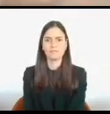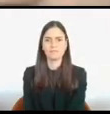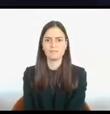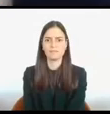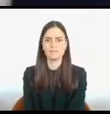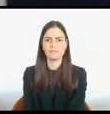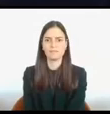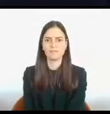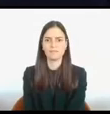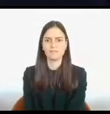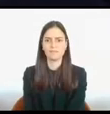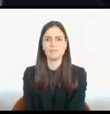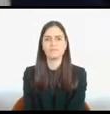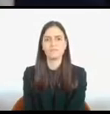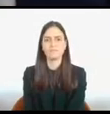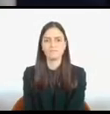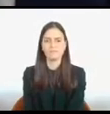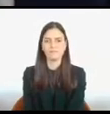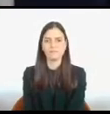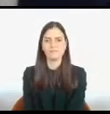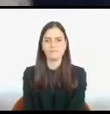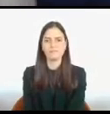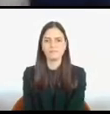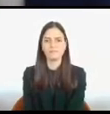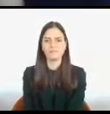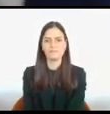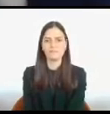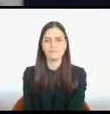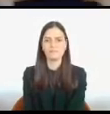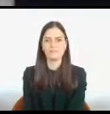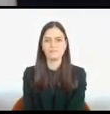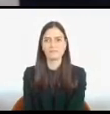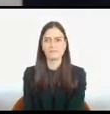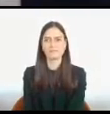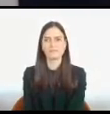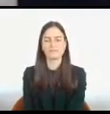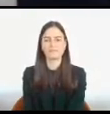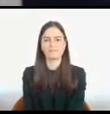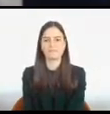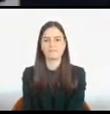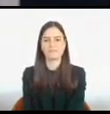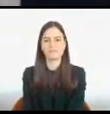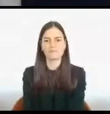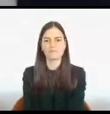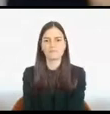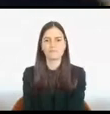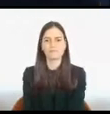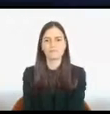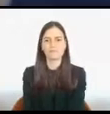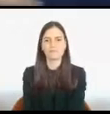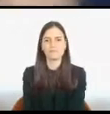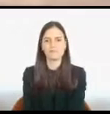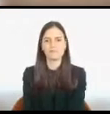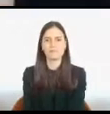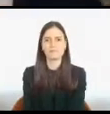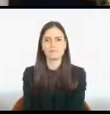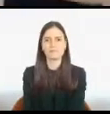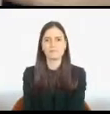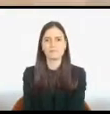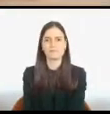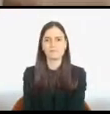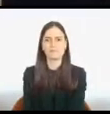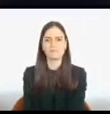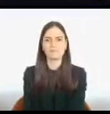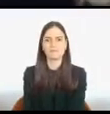sont extrêmement importants. Mais retenons cette idée, ce sont les capitaux décès qui sont taxés. Si à l'inverse, vous